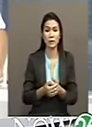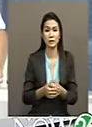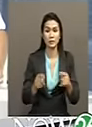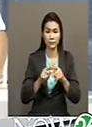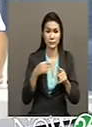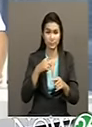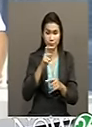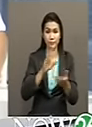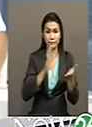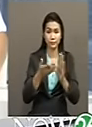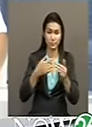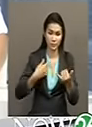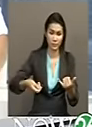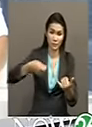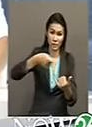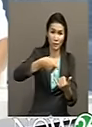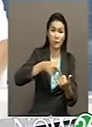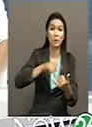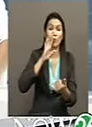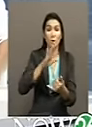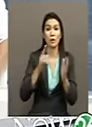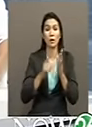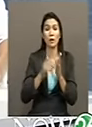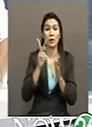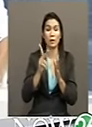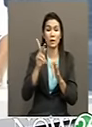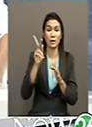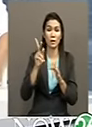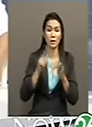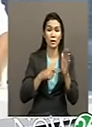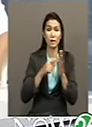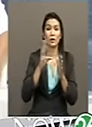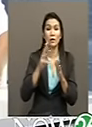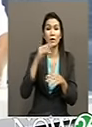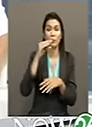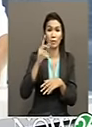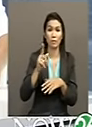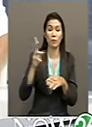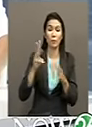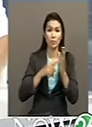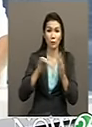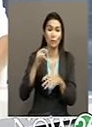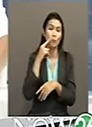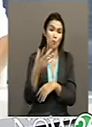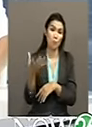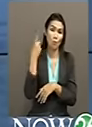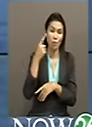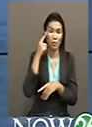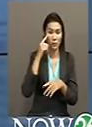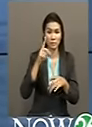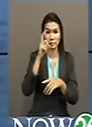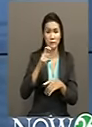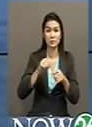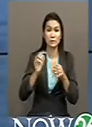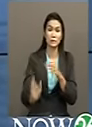ิธีรดน้ำศพนะครับของคุณแก้วขวัญวัชโรไทยเลขาธิการพระราชวังนะฮะเมื่อวานนี้เสียชีวิตช่วงเวลาประมาณสัก10